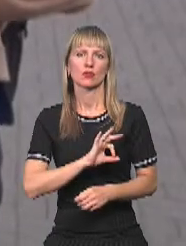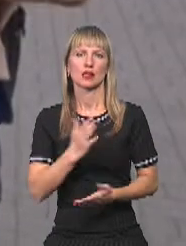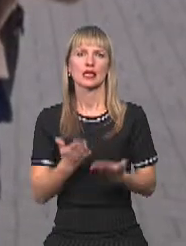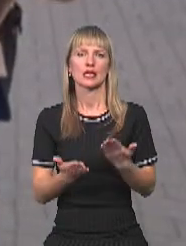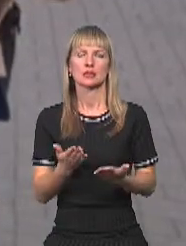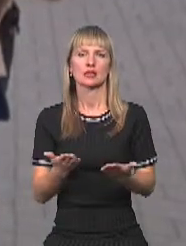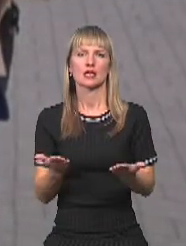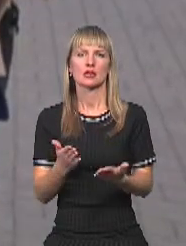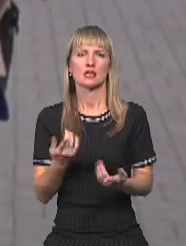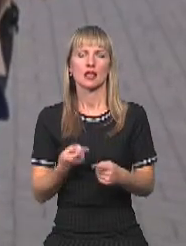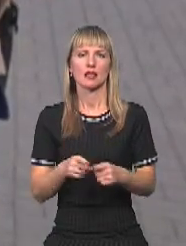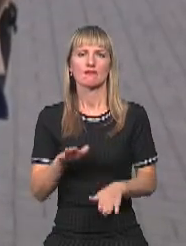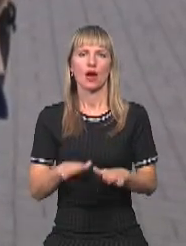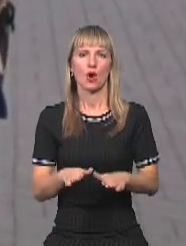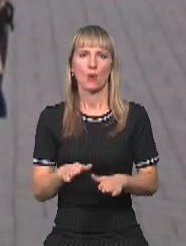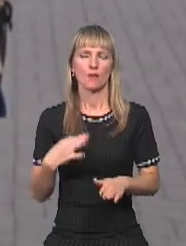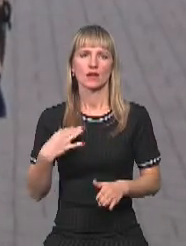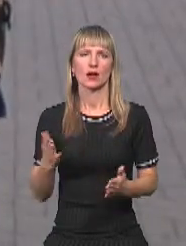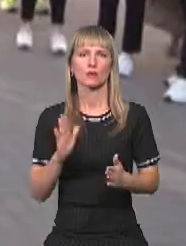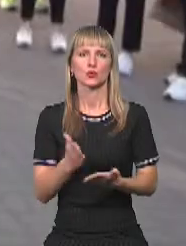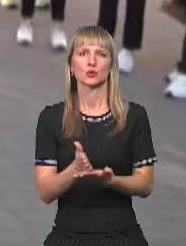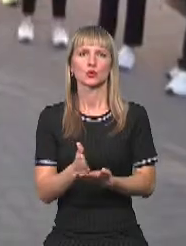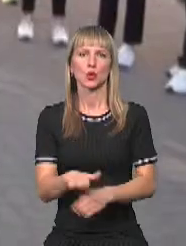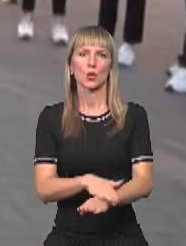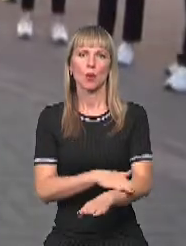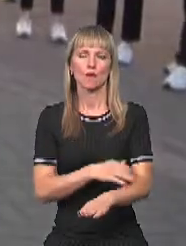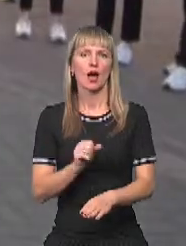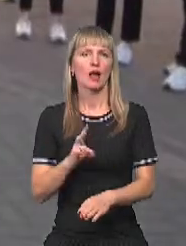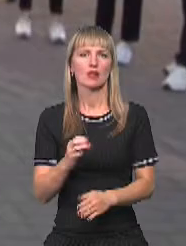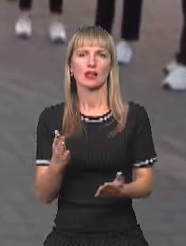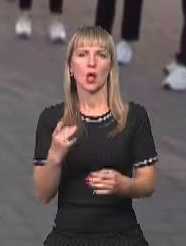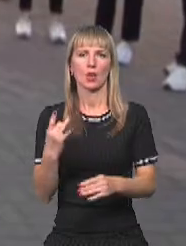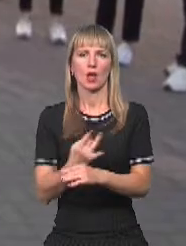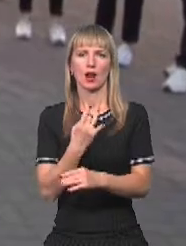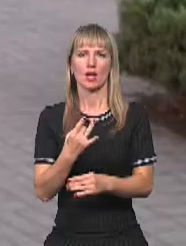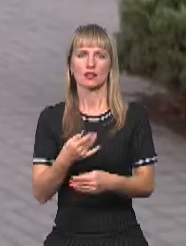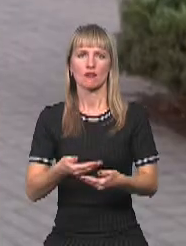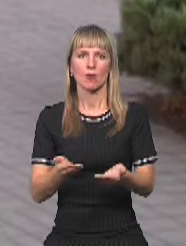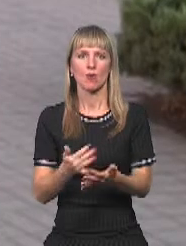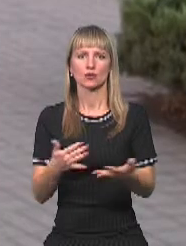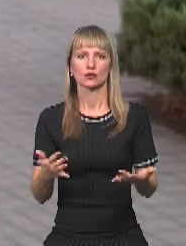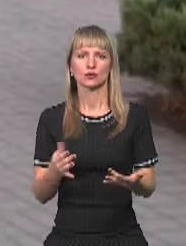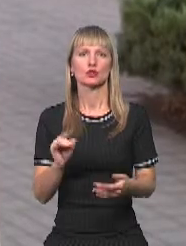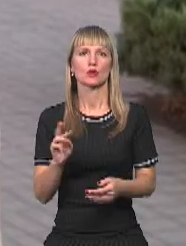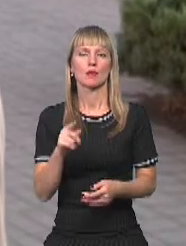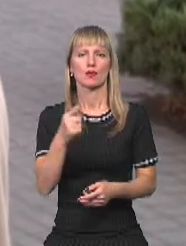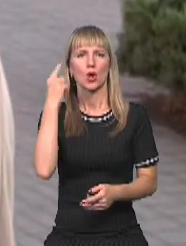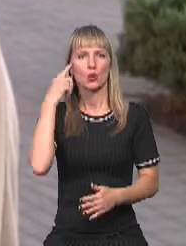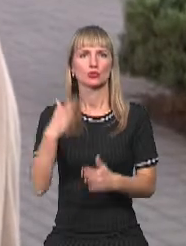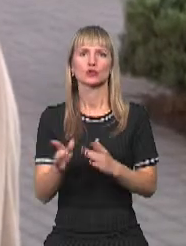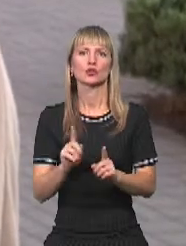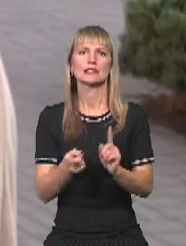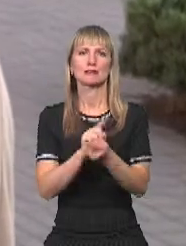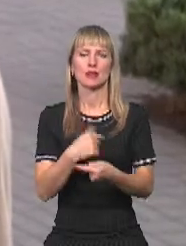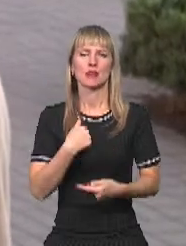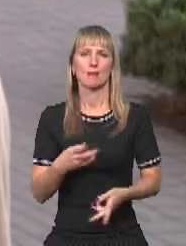то вагома річ, яка буде служити дуже довго, а не якийсь то одноразовий посуд. І просто, щоб люди розуміли, що зміни нам